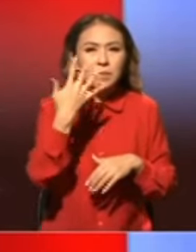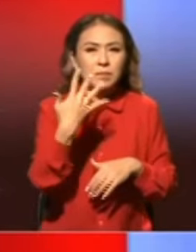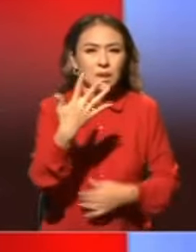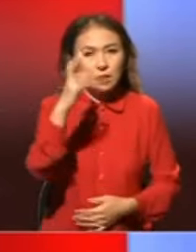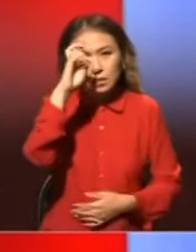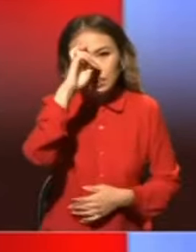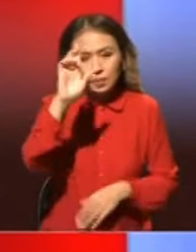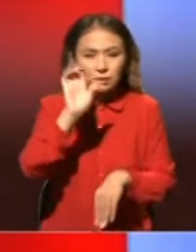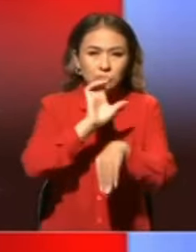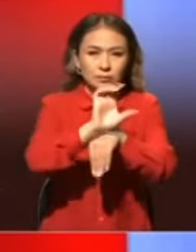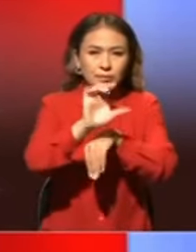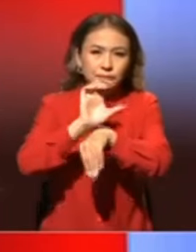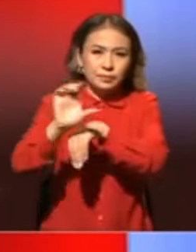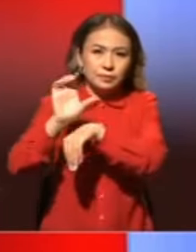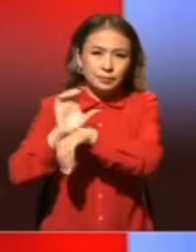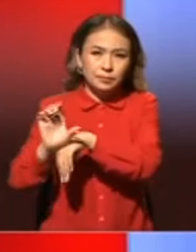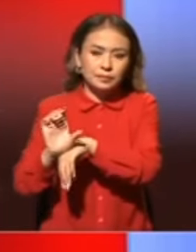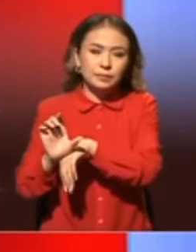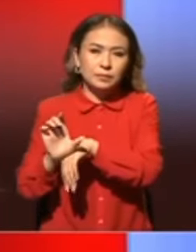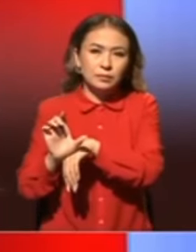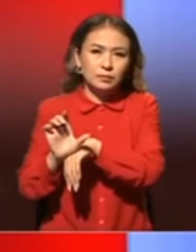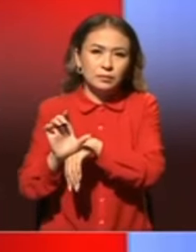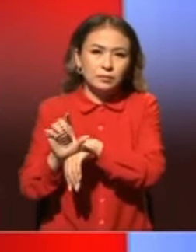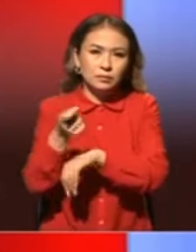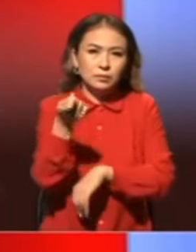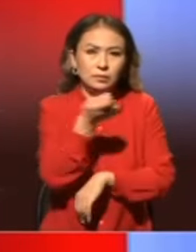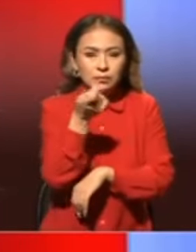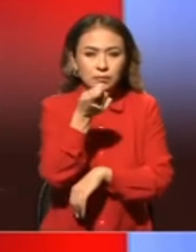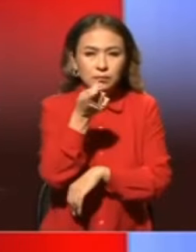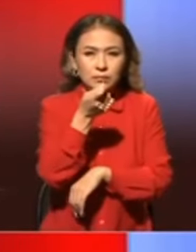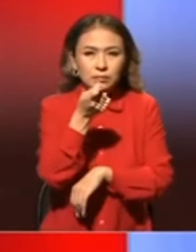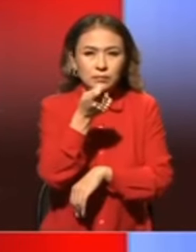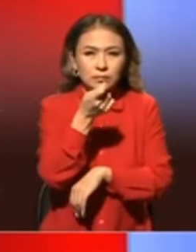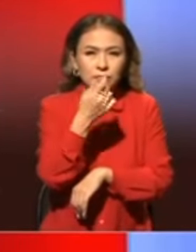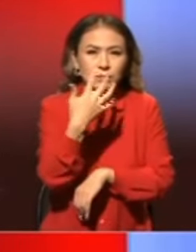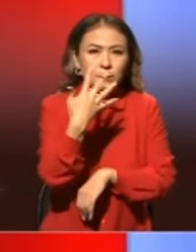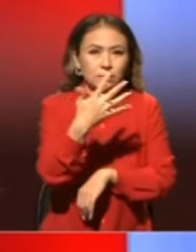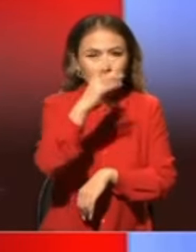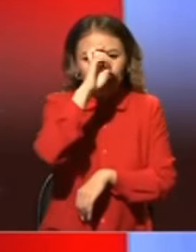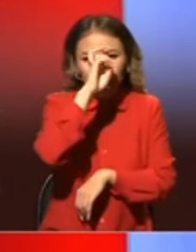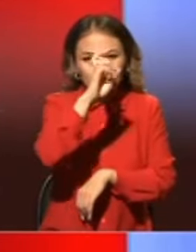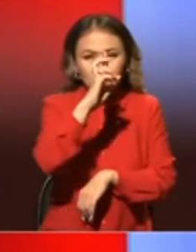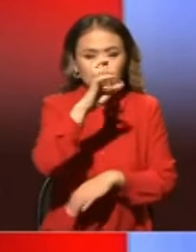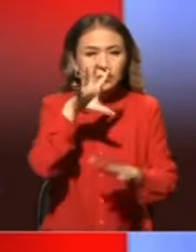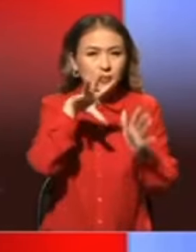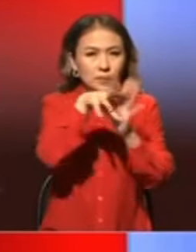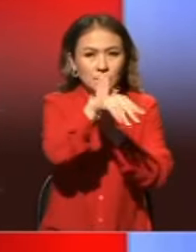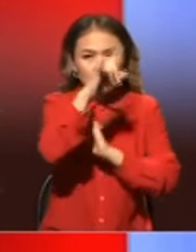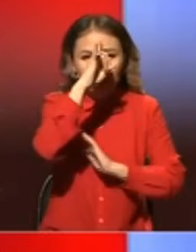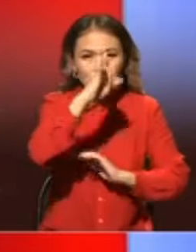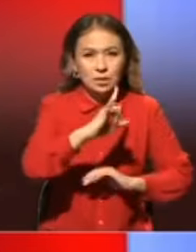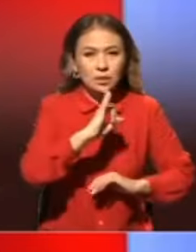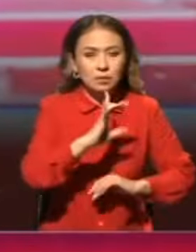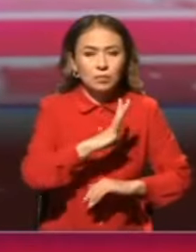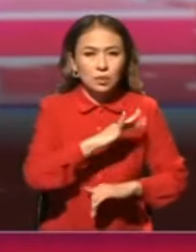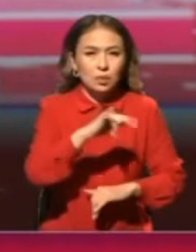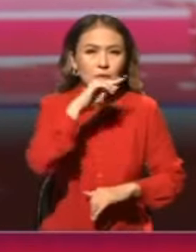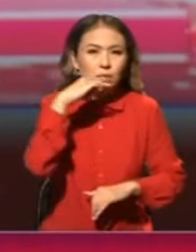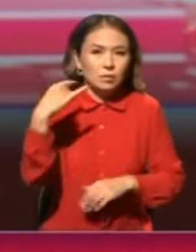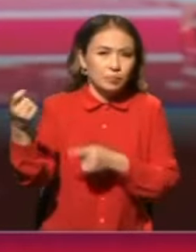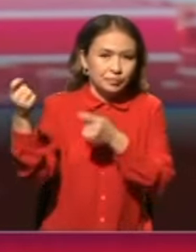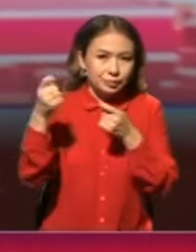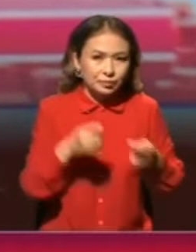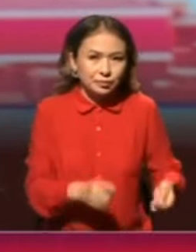мемлекет экспорт жағынан, жаңағы дәнді дақылдардың экспорттау жағынан бес мемлекеттің қатарында кіретін Қазақстан Ресейден